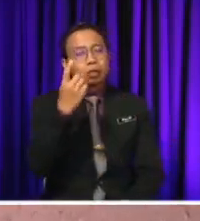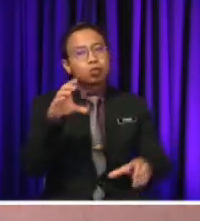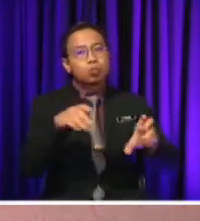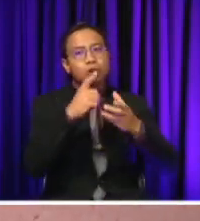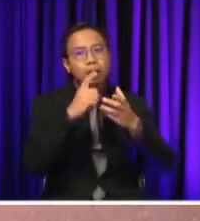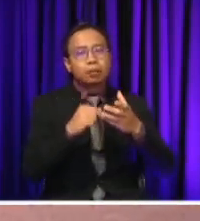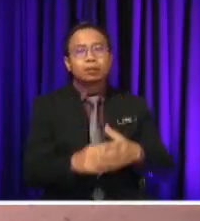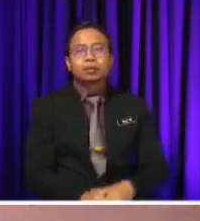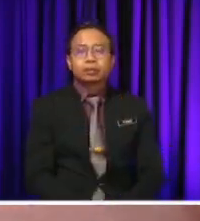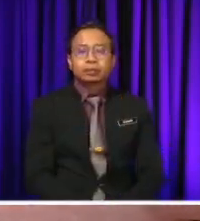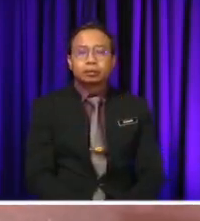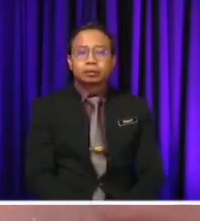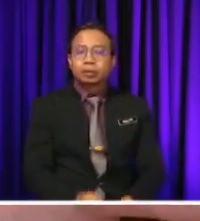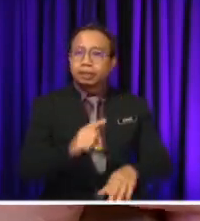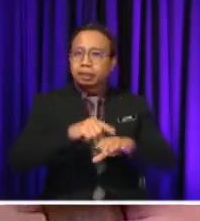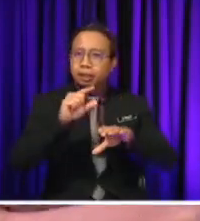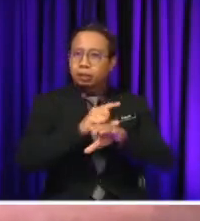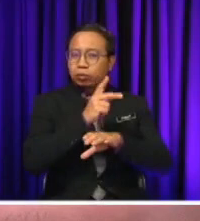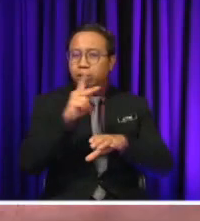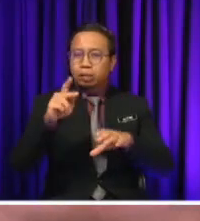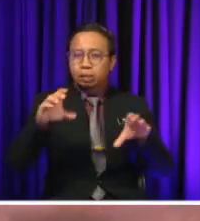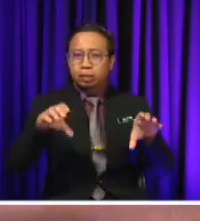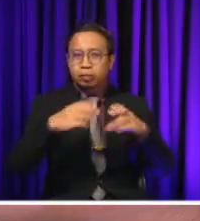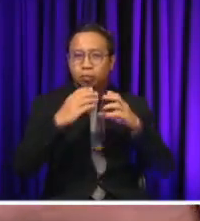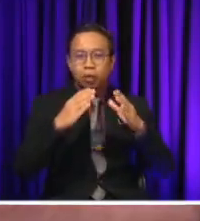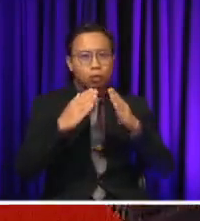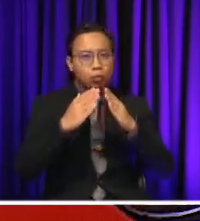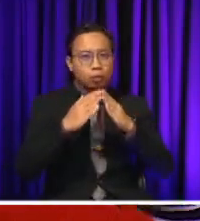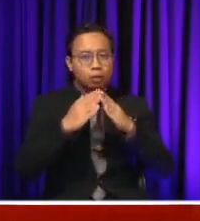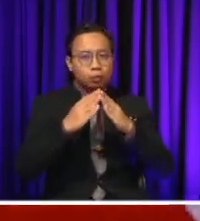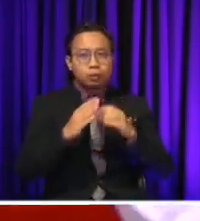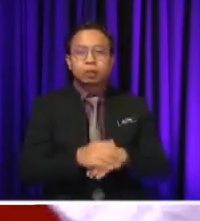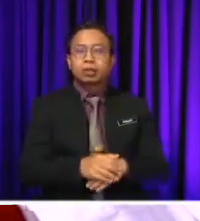biasanya digunakan untuk buat kitchen kabinet